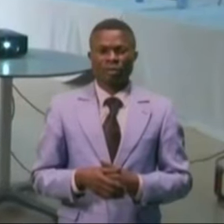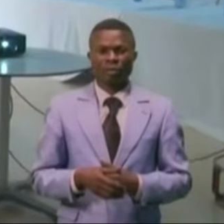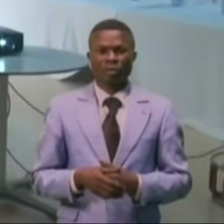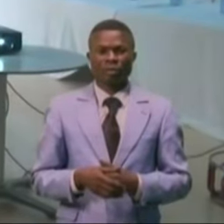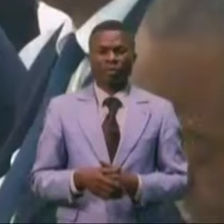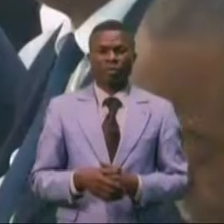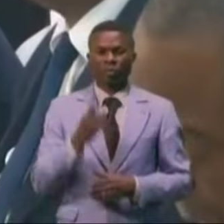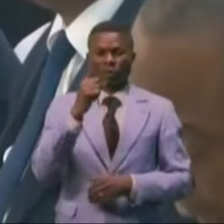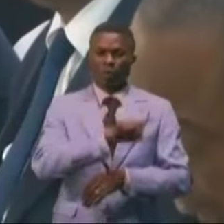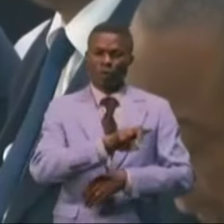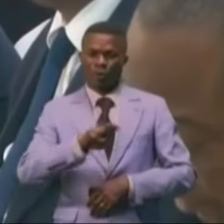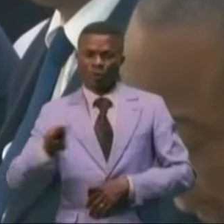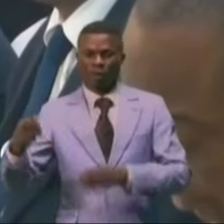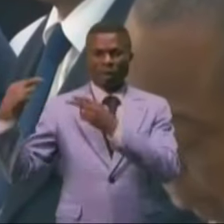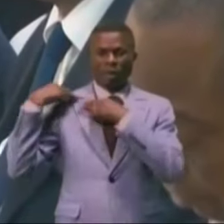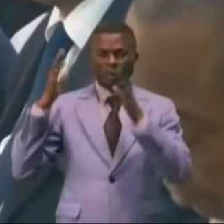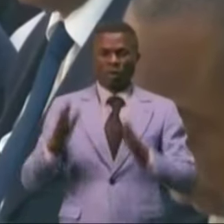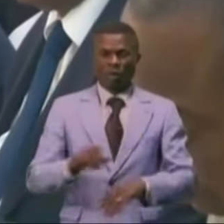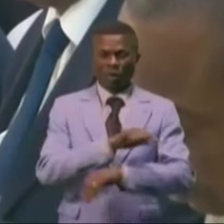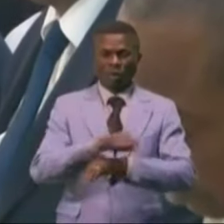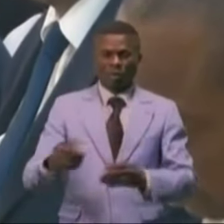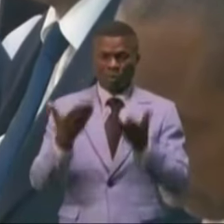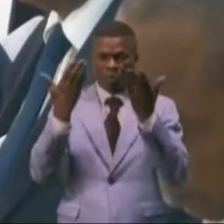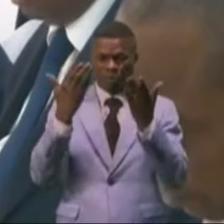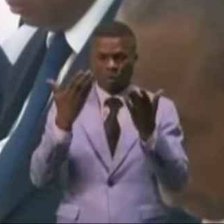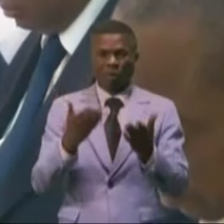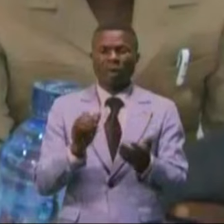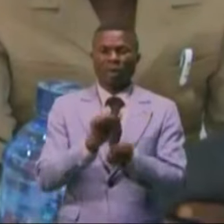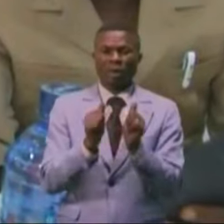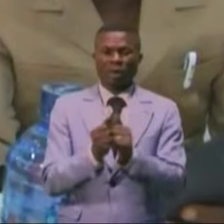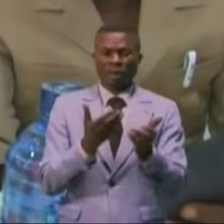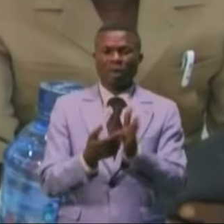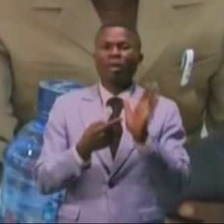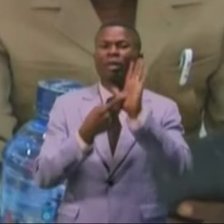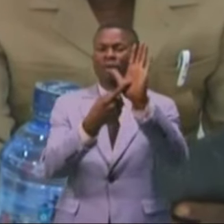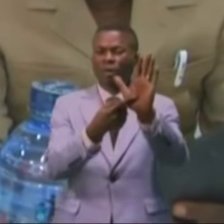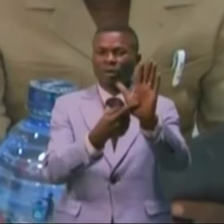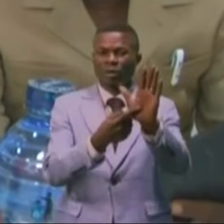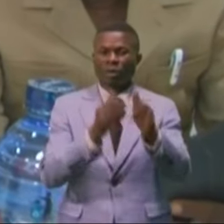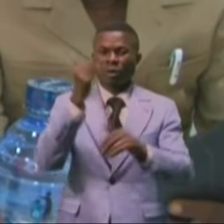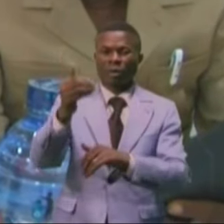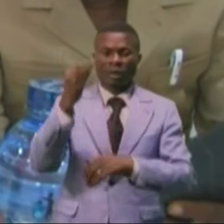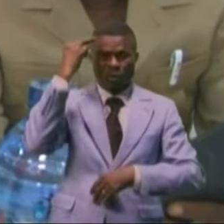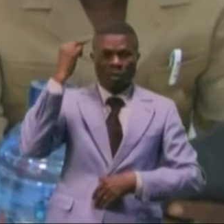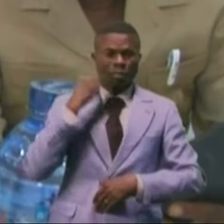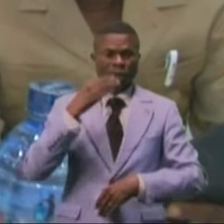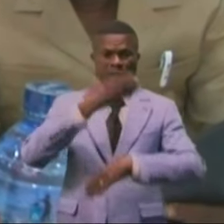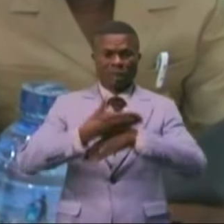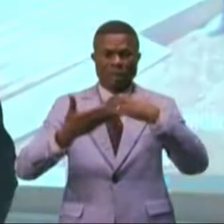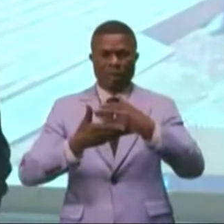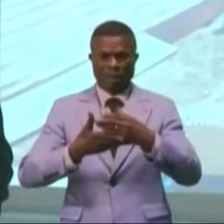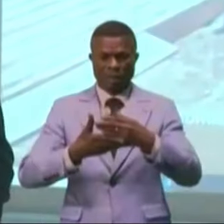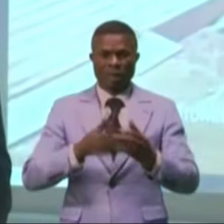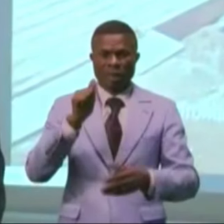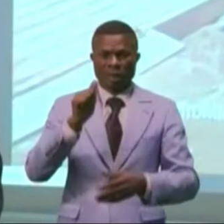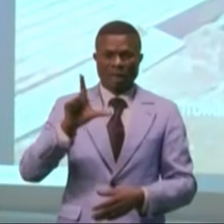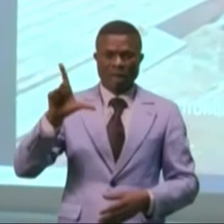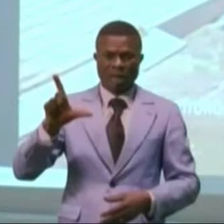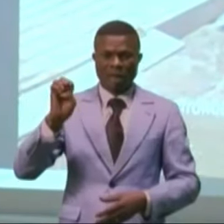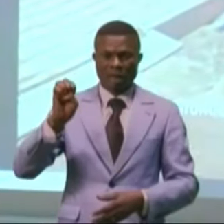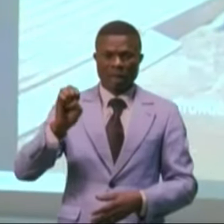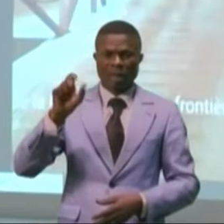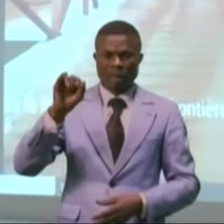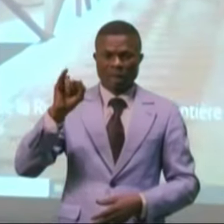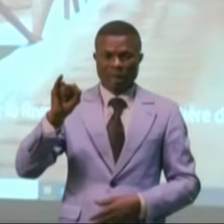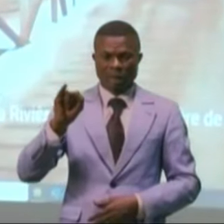une heure, le responsable du bureau d'études BK ont présenté devant le ministre des ITPR, Alexis Guissaro, et du DG